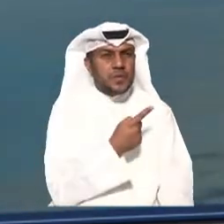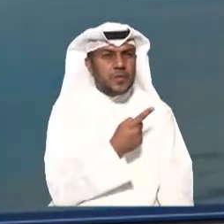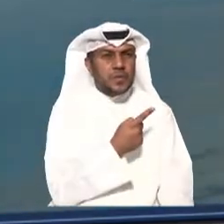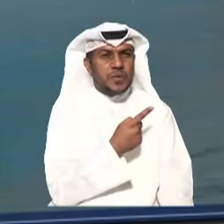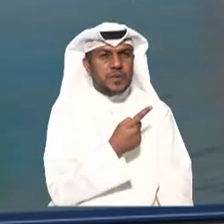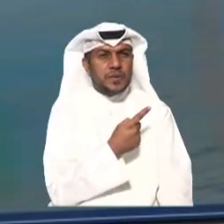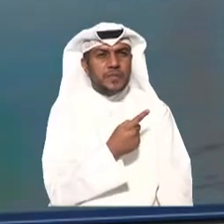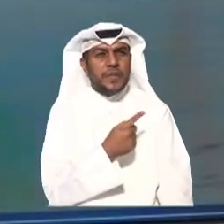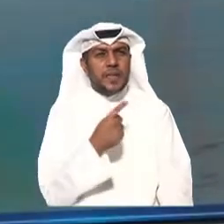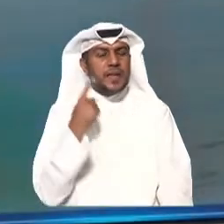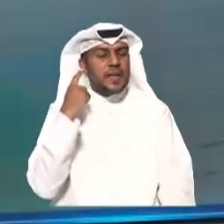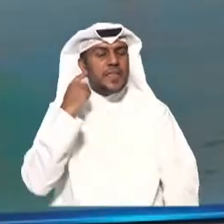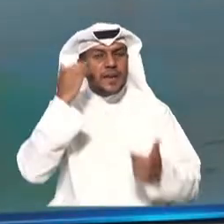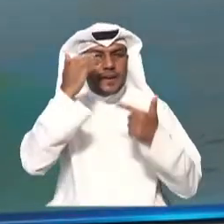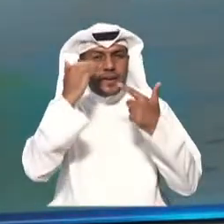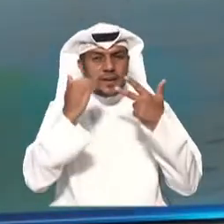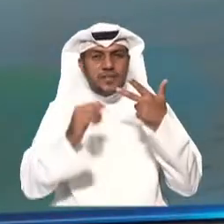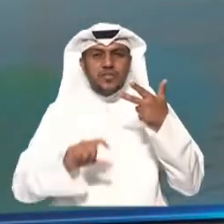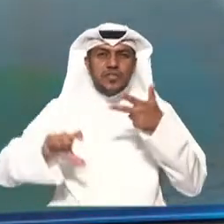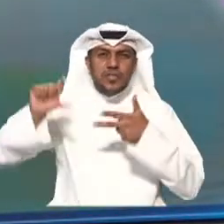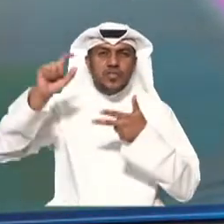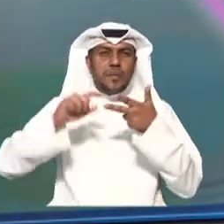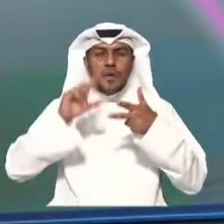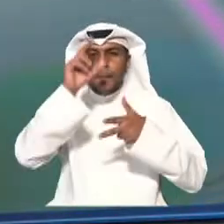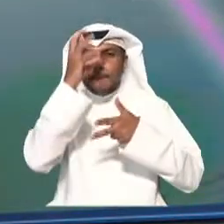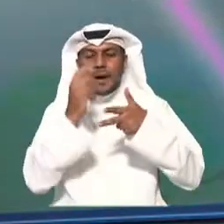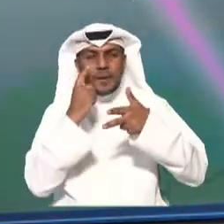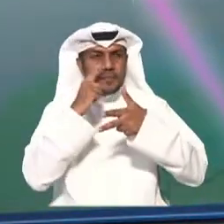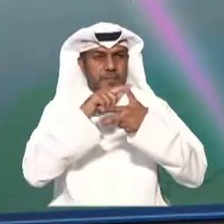الشمس في الساعة 4:51، غروب الشمس في الساعة